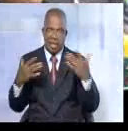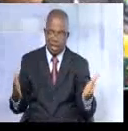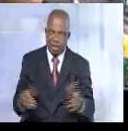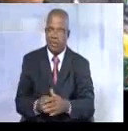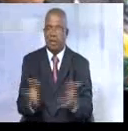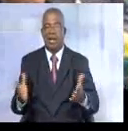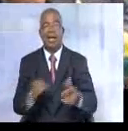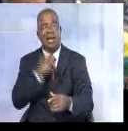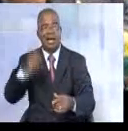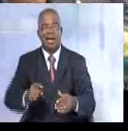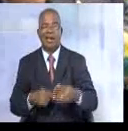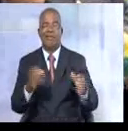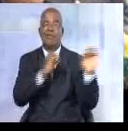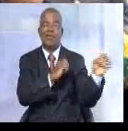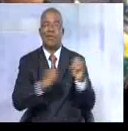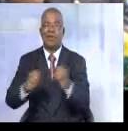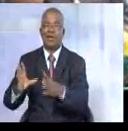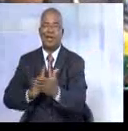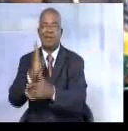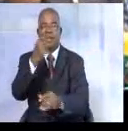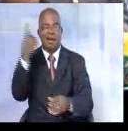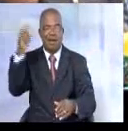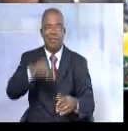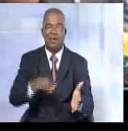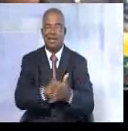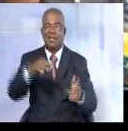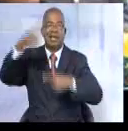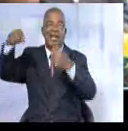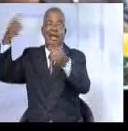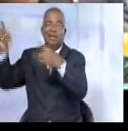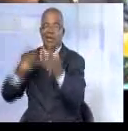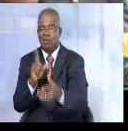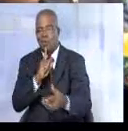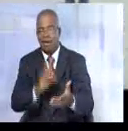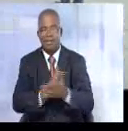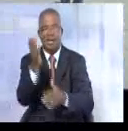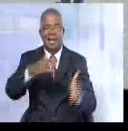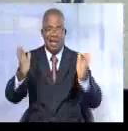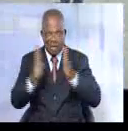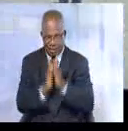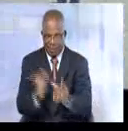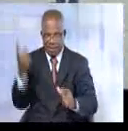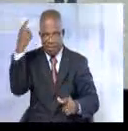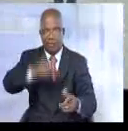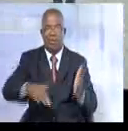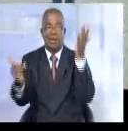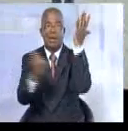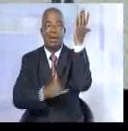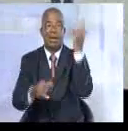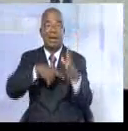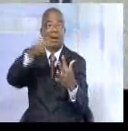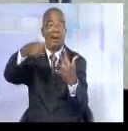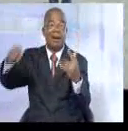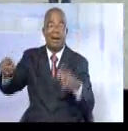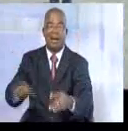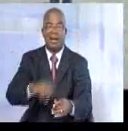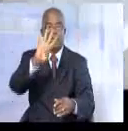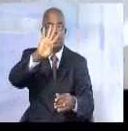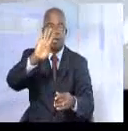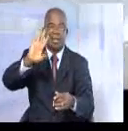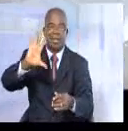pour qu'ils fassent un Hajj dans de bonnes conditions et que nous rapportent des prières de paix pour le pays. Parmi les 450 élus de ce troisième